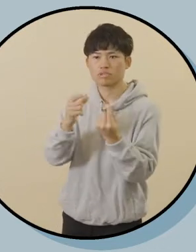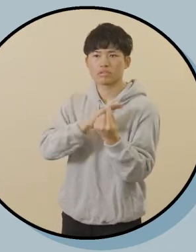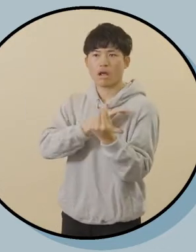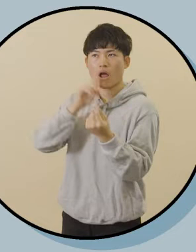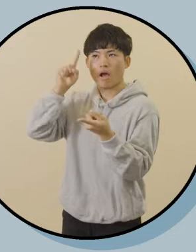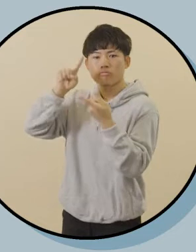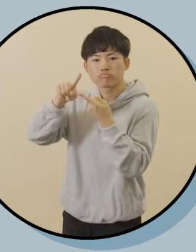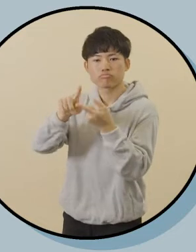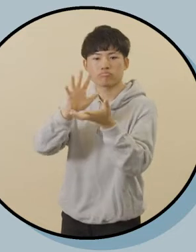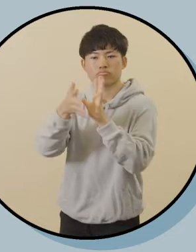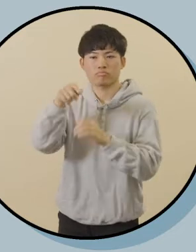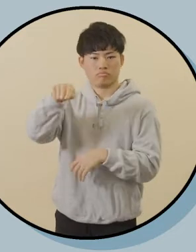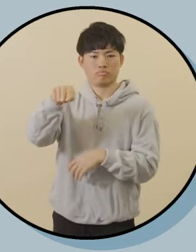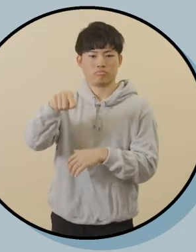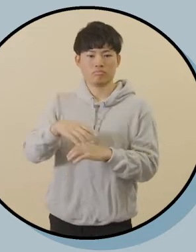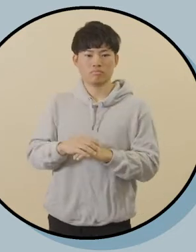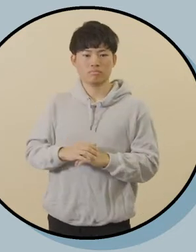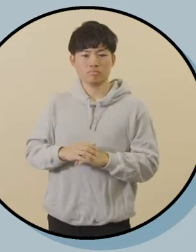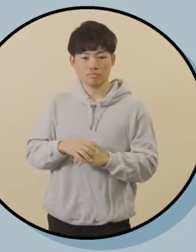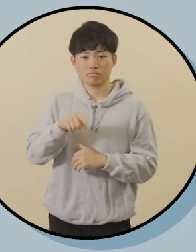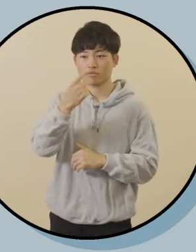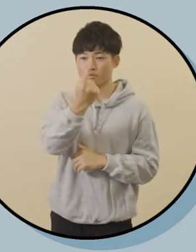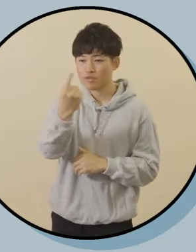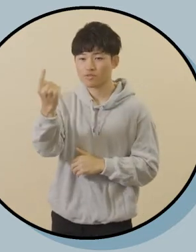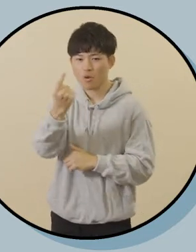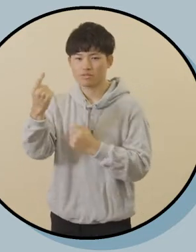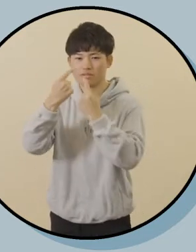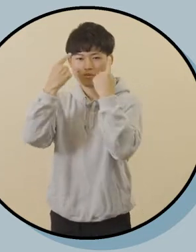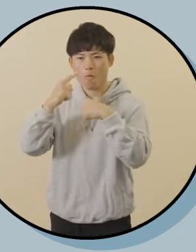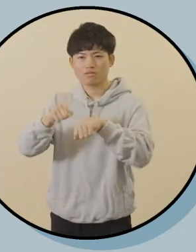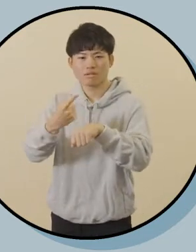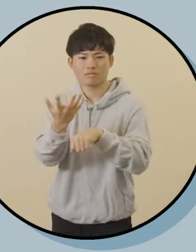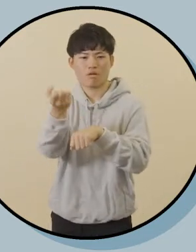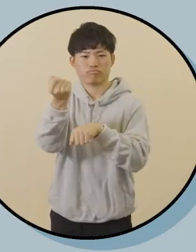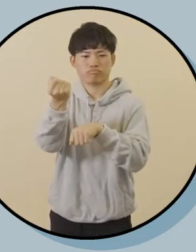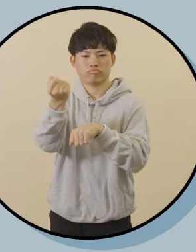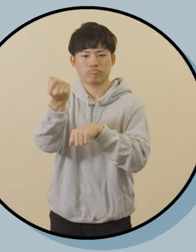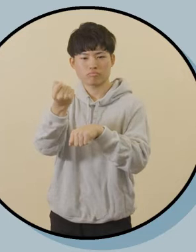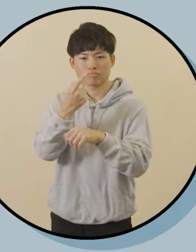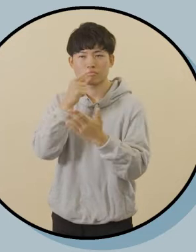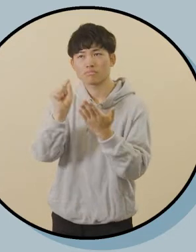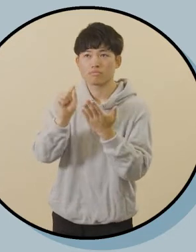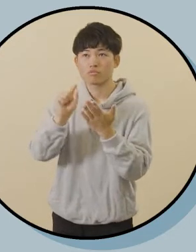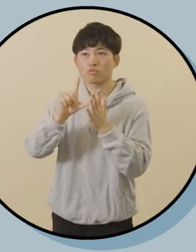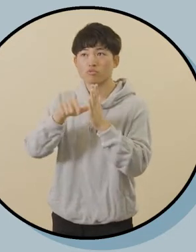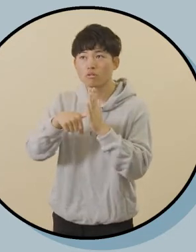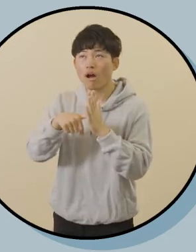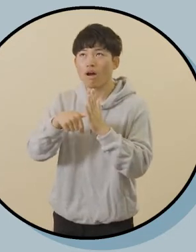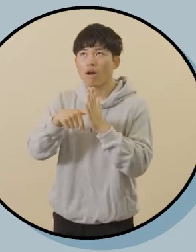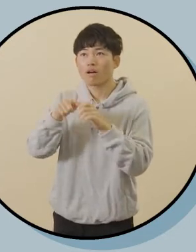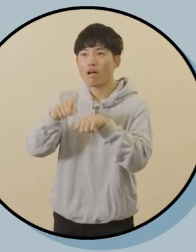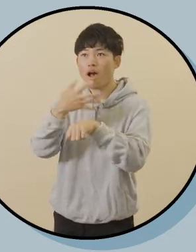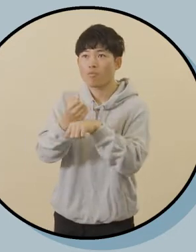ラクターになってるっていうのが、あります。みんなそれぞれ個性的な。なんかやっぱ書いてる間にその